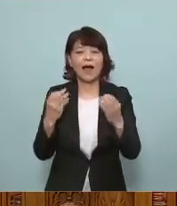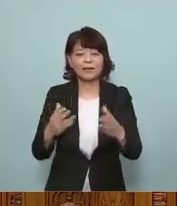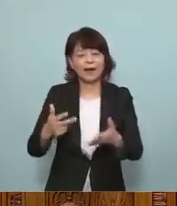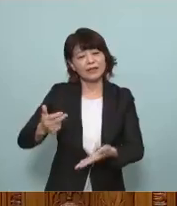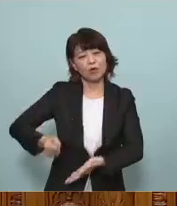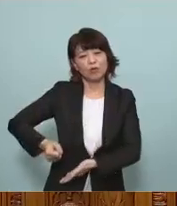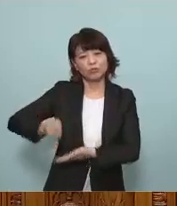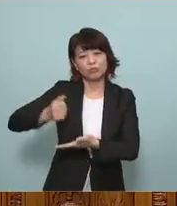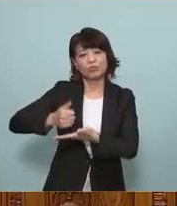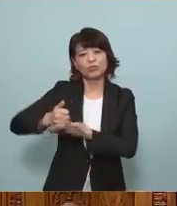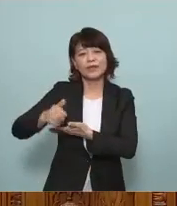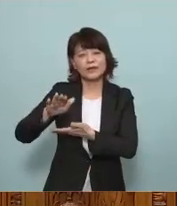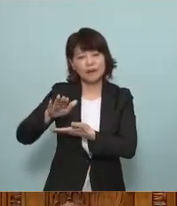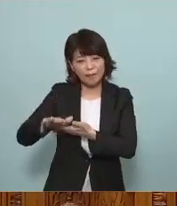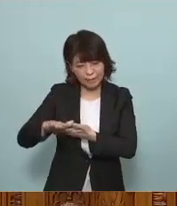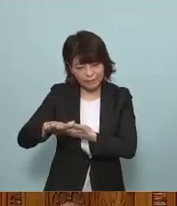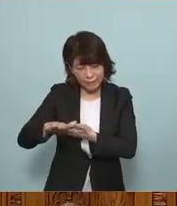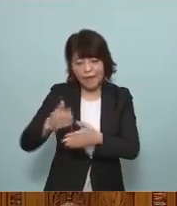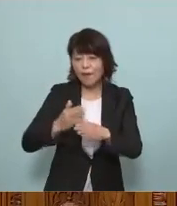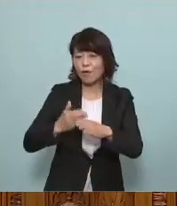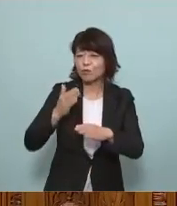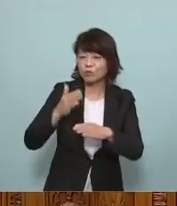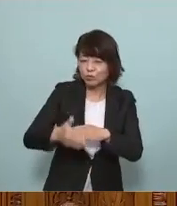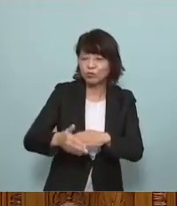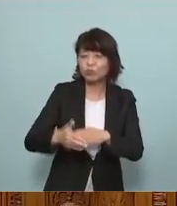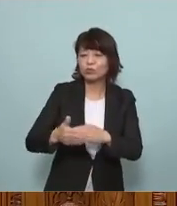すべき最大の課題でもあります。